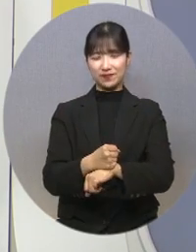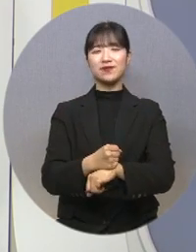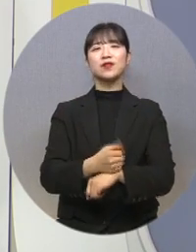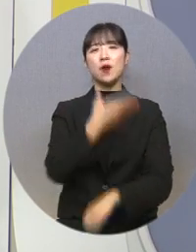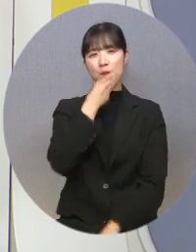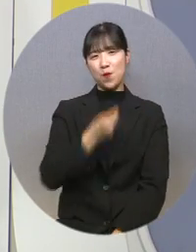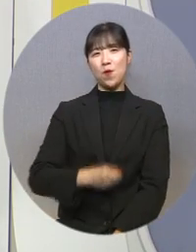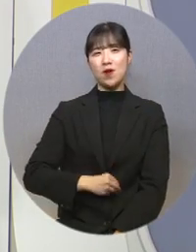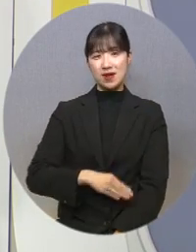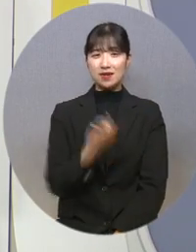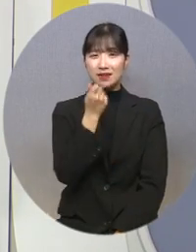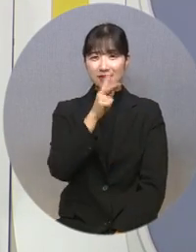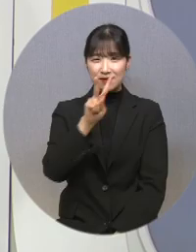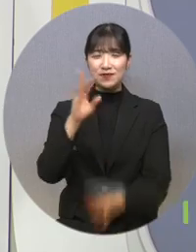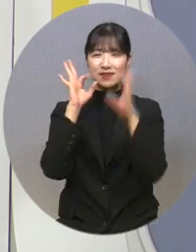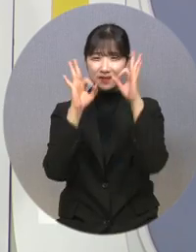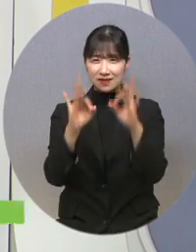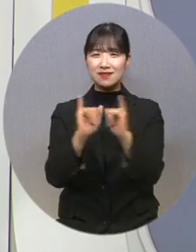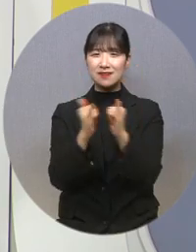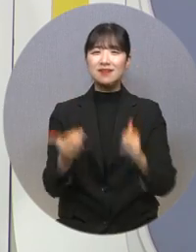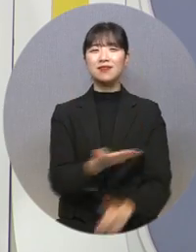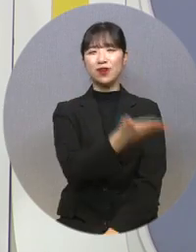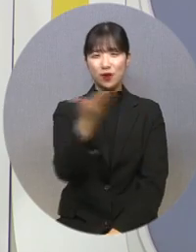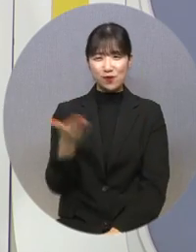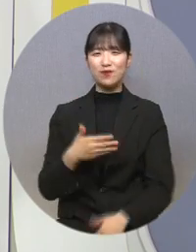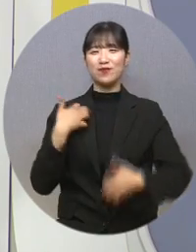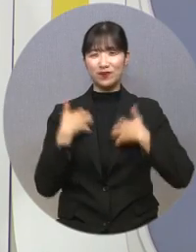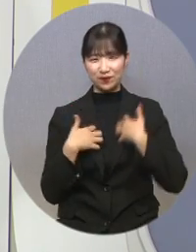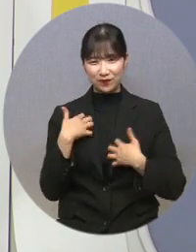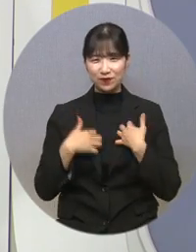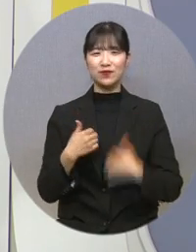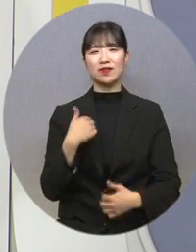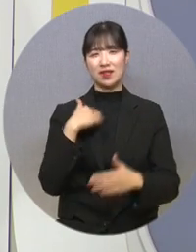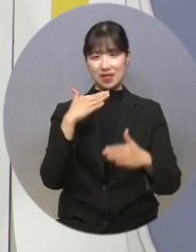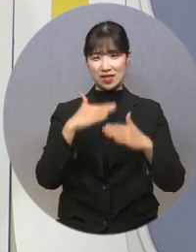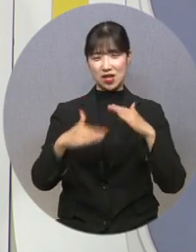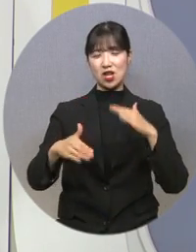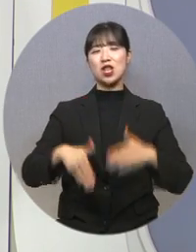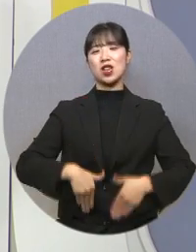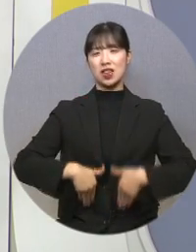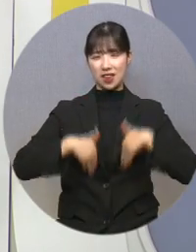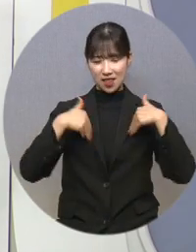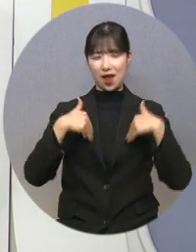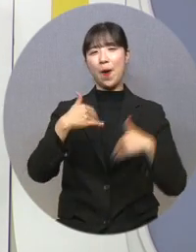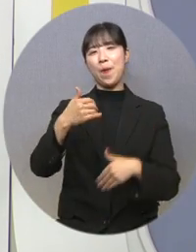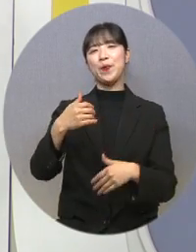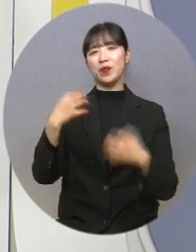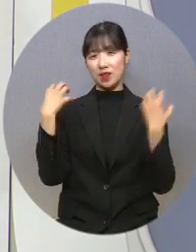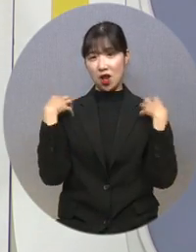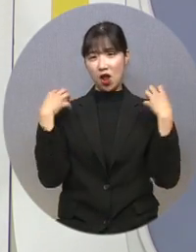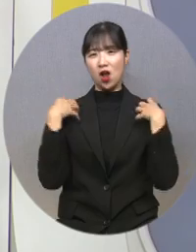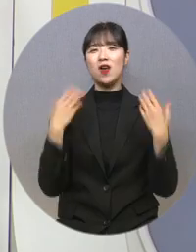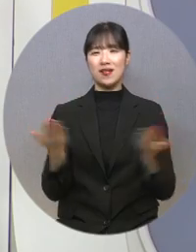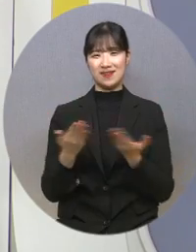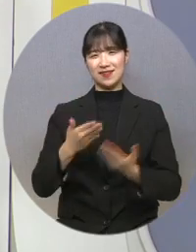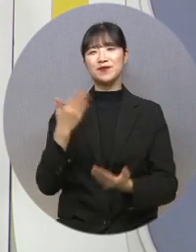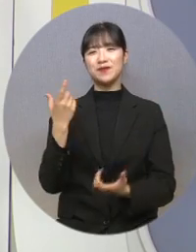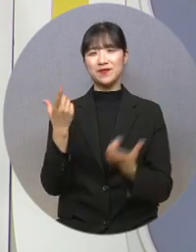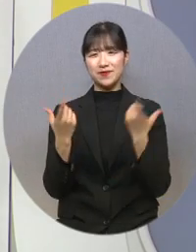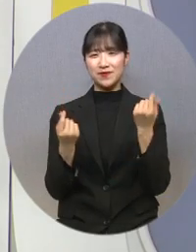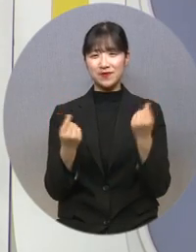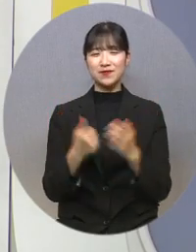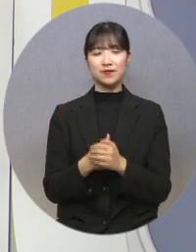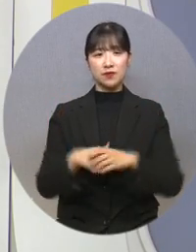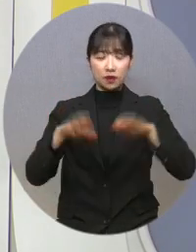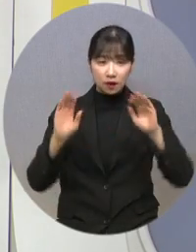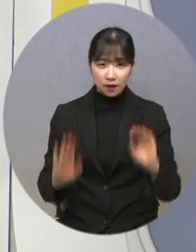김정현입니다. 여러분 반갑습니다. 전남도청 유통계획팀장 소동순 사무관입니다. 네, 반갑습니다. 오늘 저희가